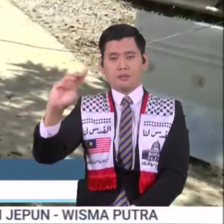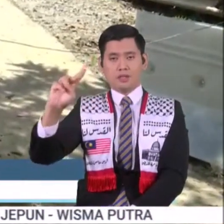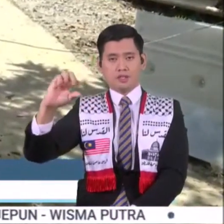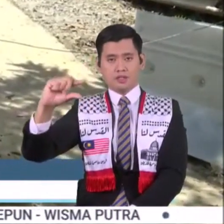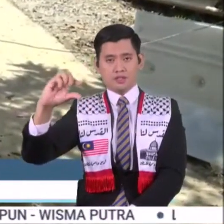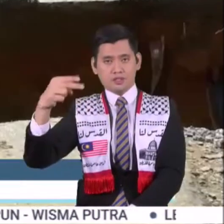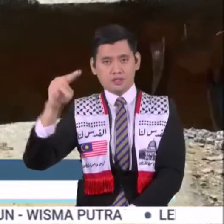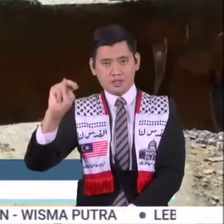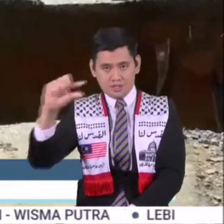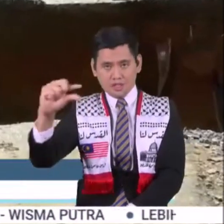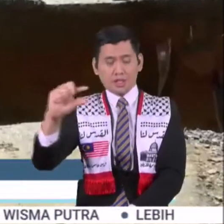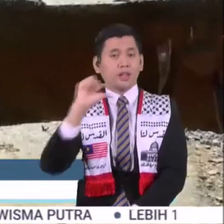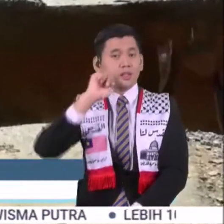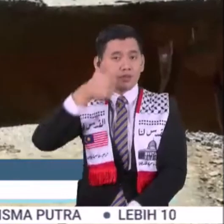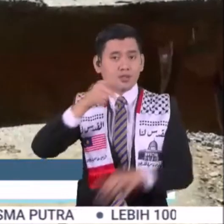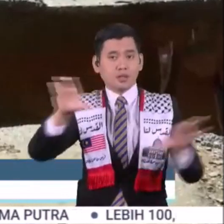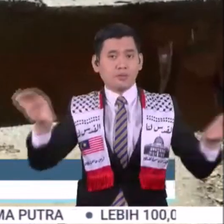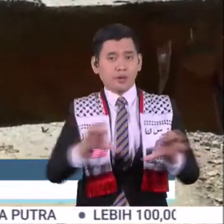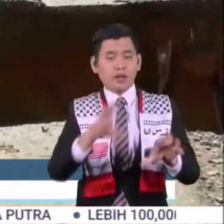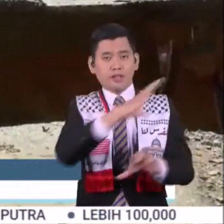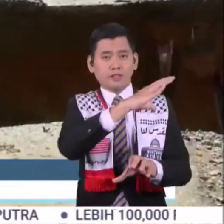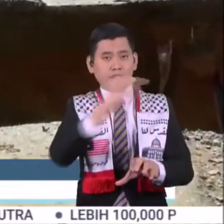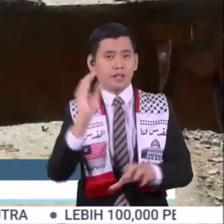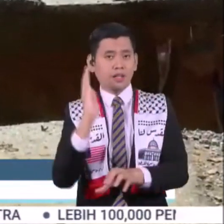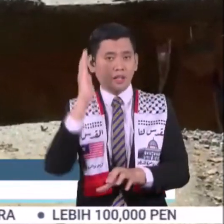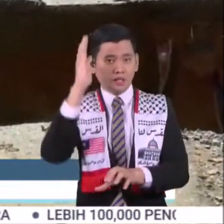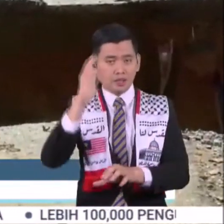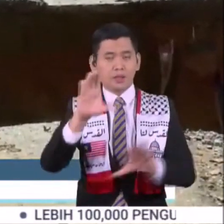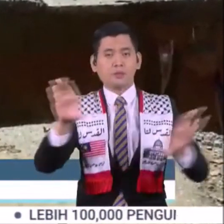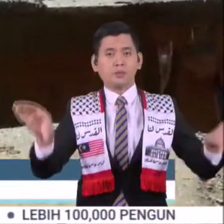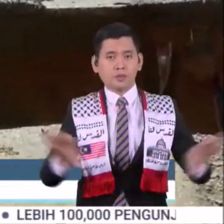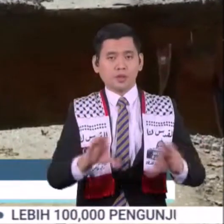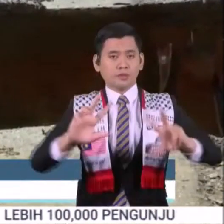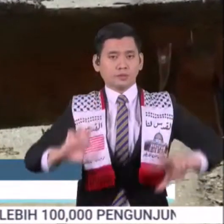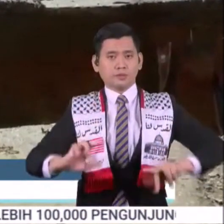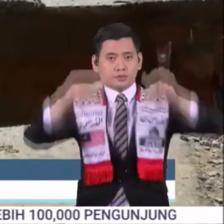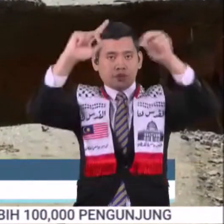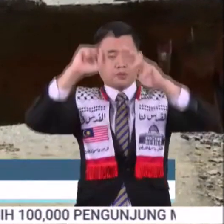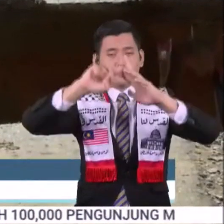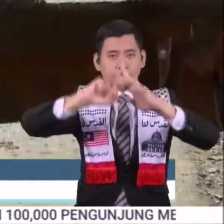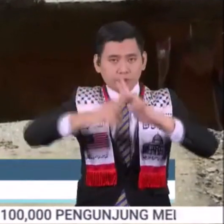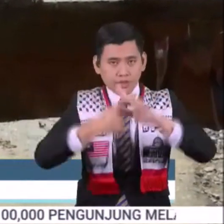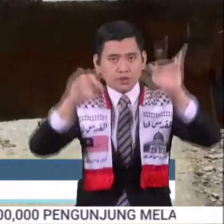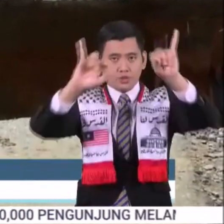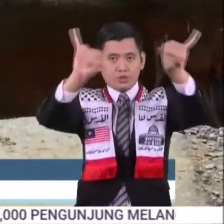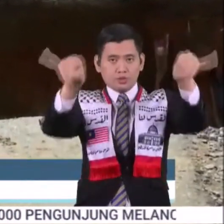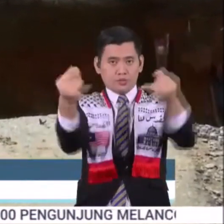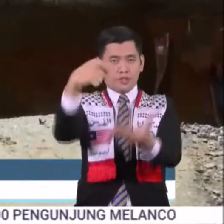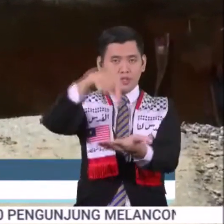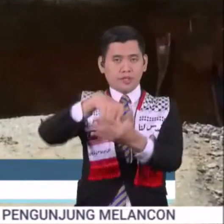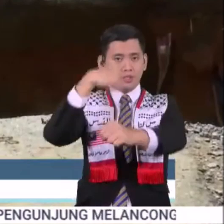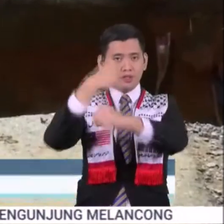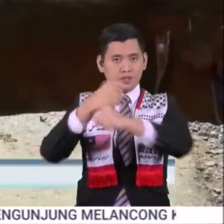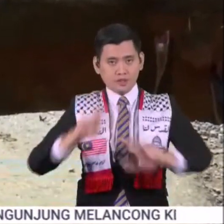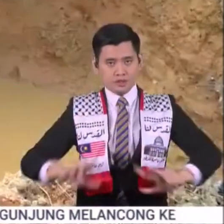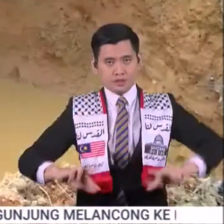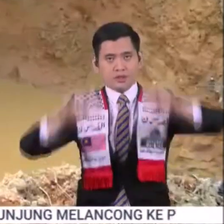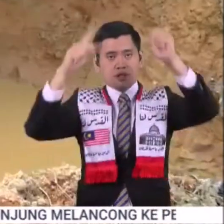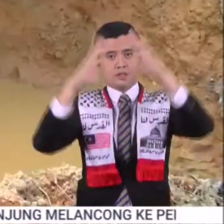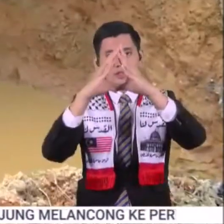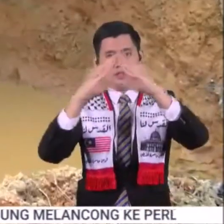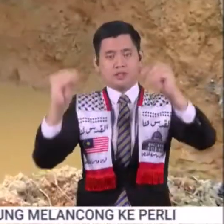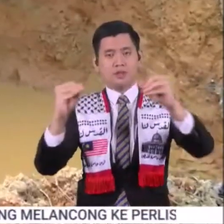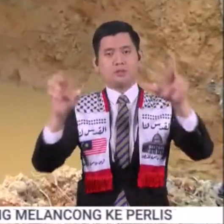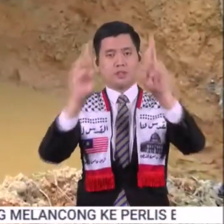dibuat esok dan pemasangan bermula jumaat ini kerja-kerja pemasangan jambatan itu dijangka siap sepenuhnya